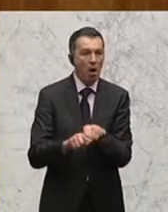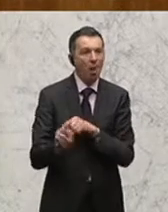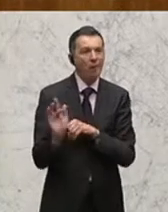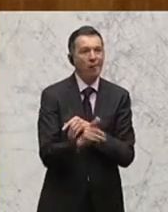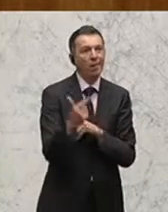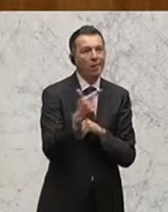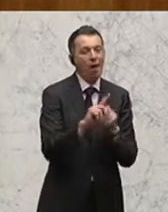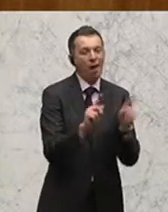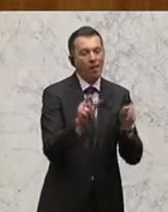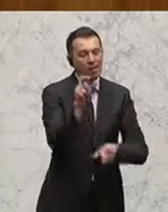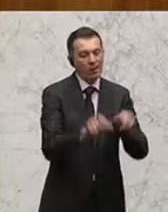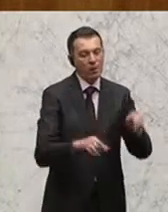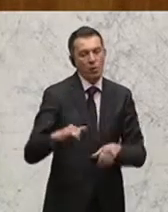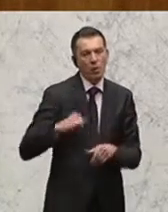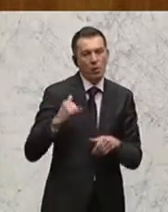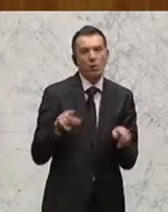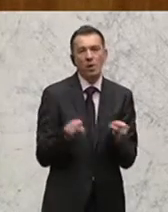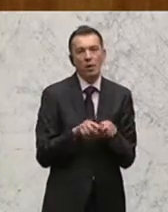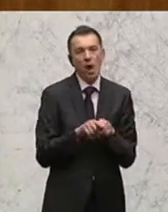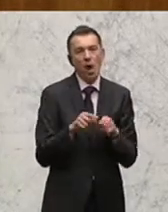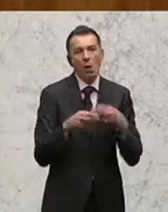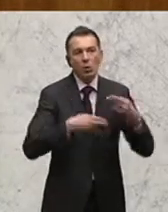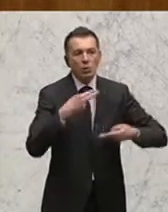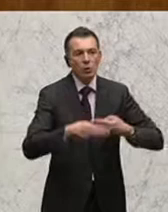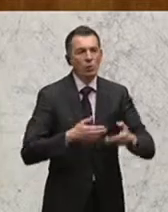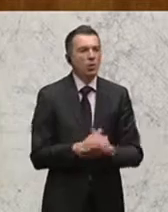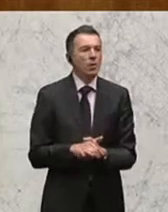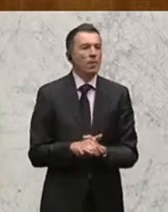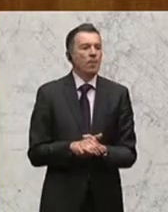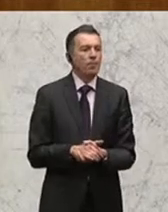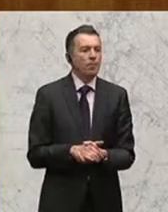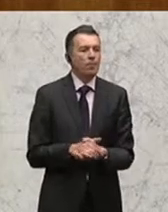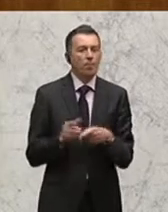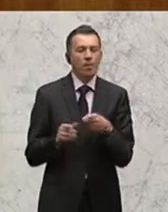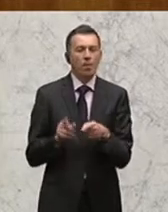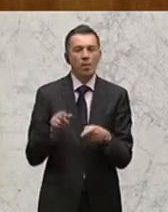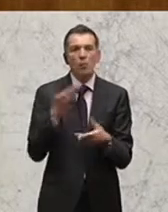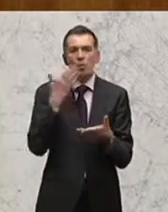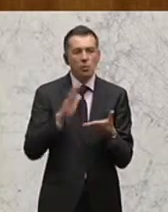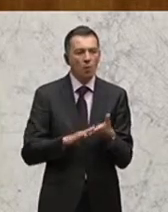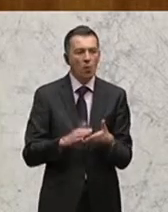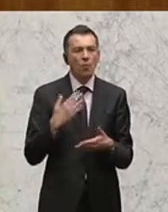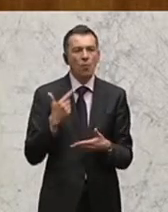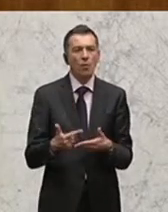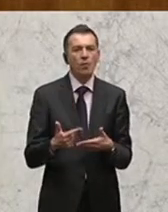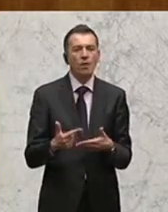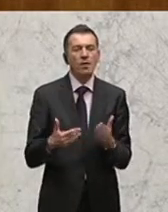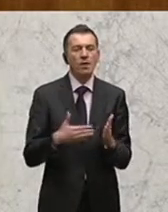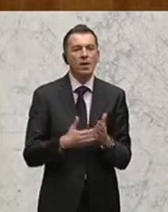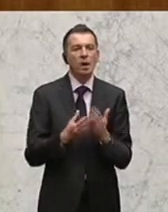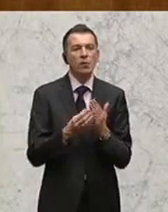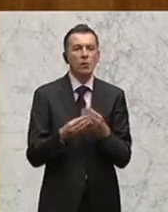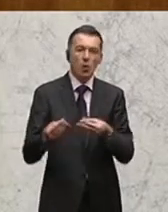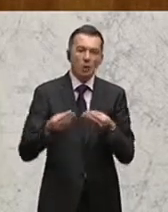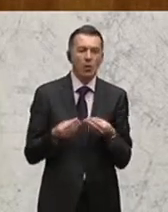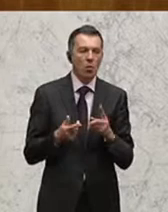weitere Jugendliche, wie man hört, zurzeit auch ermittelt wird. Er soll versprochen haben, $25.000 für diese Aktion zu erhalten